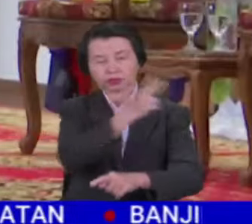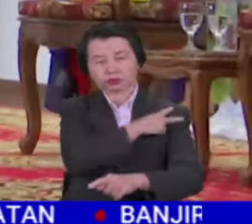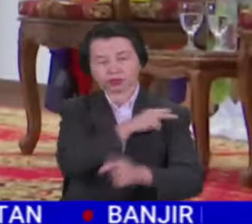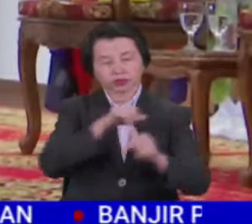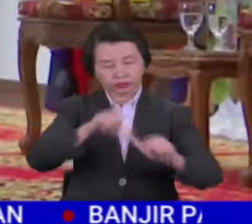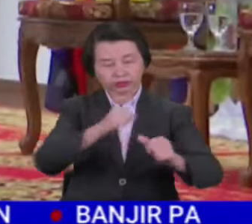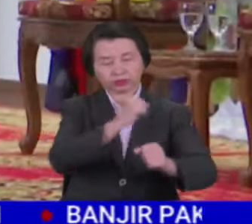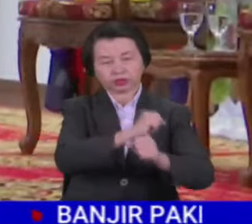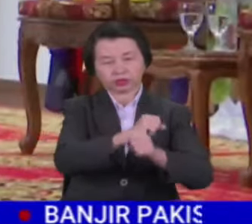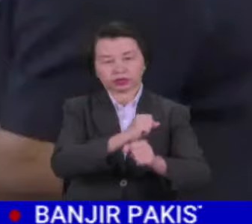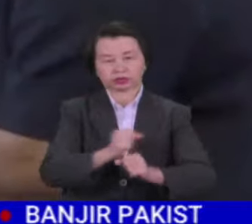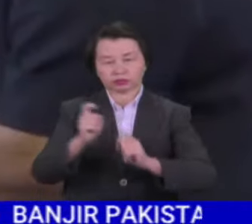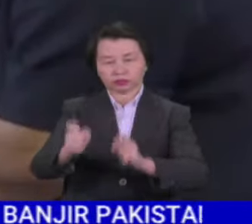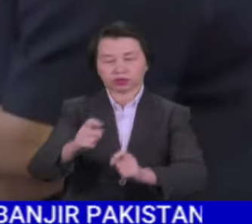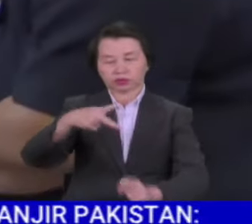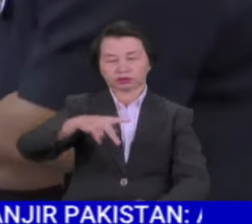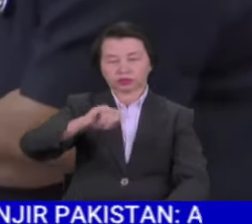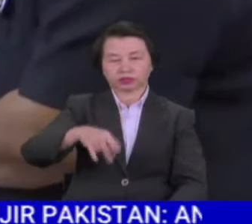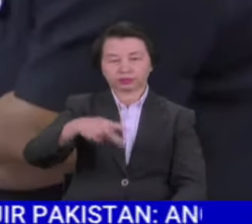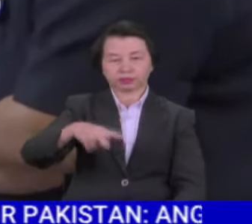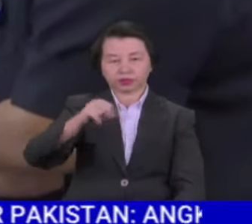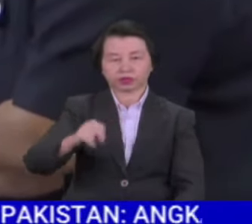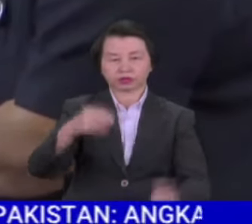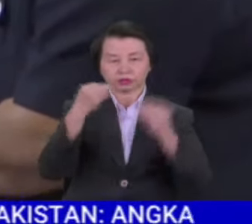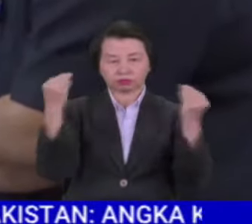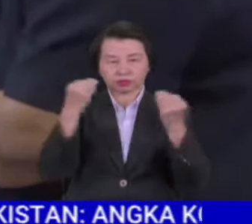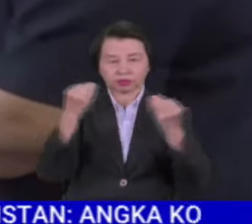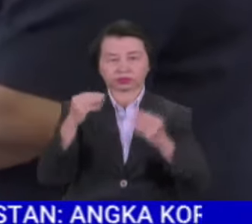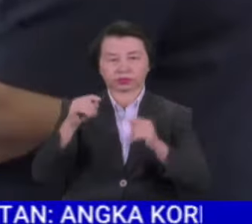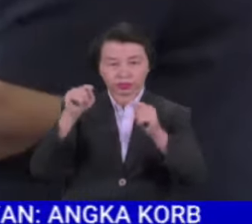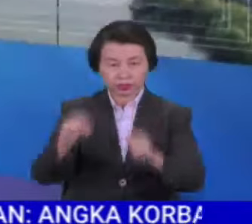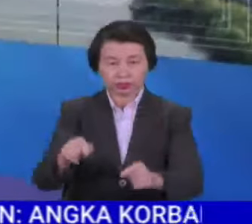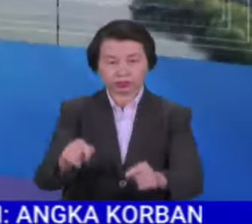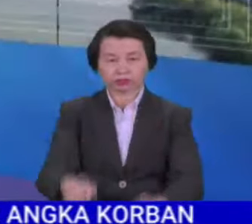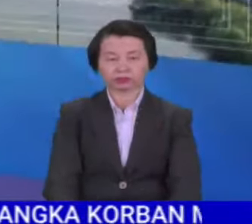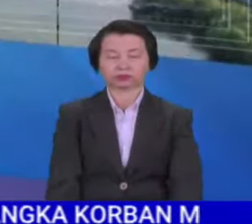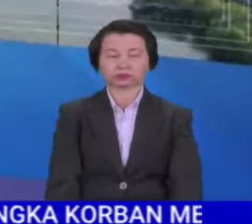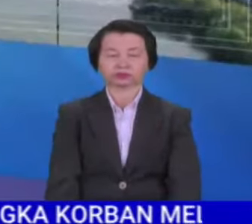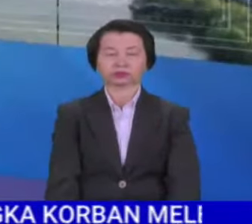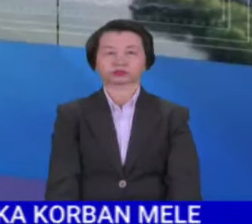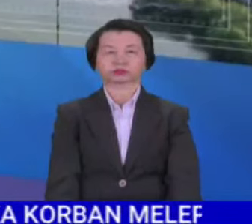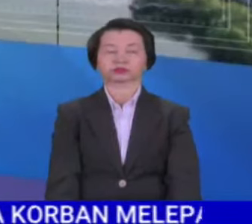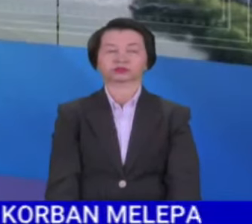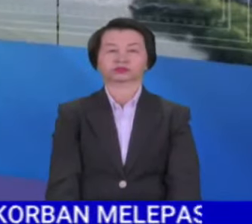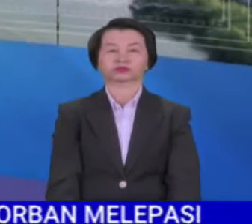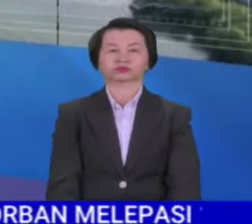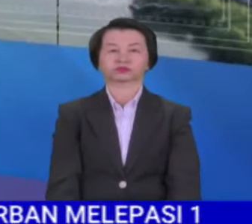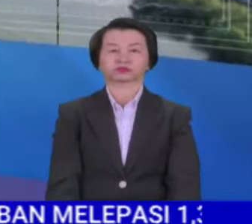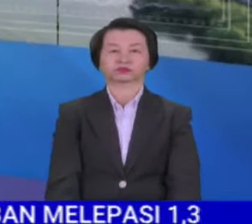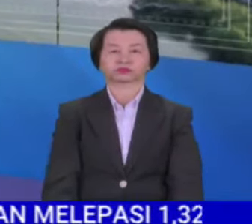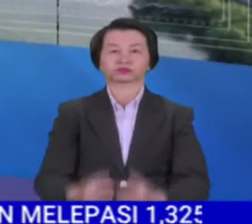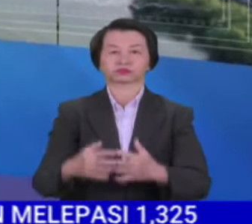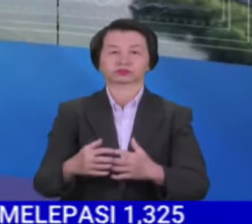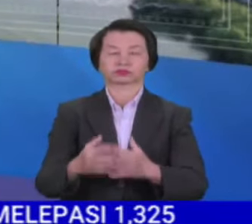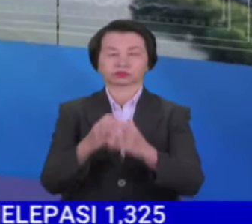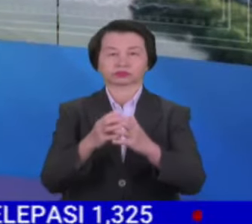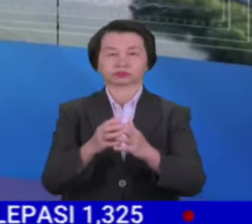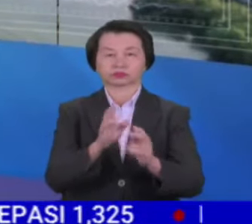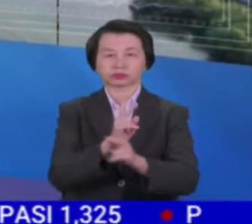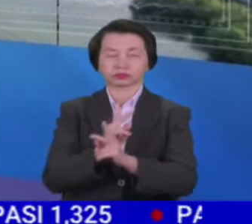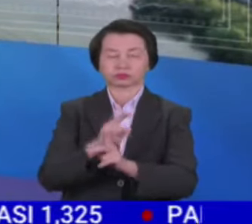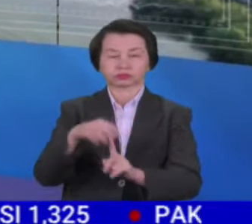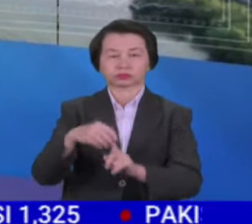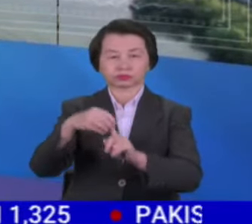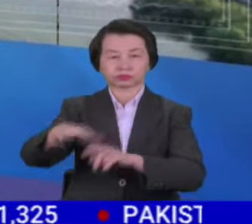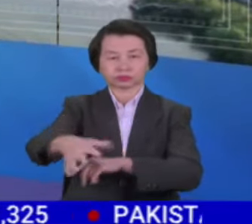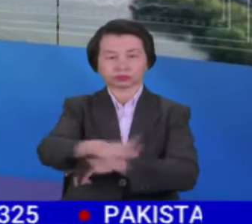berhikmat menerima pcpm masing-masing dalam majelis ini Hai penuaan kawalan keselamatan